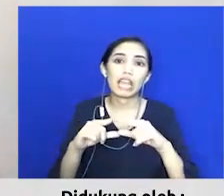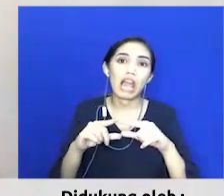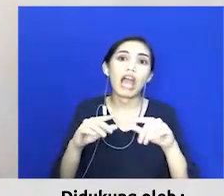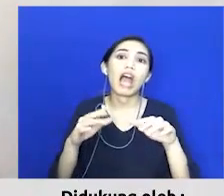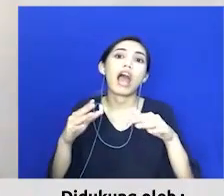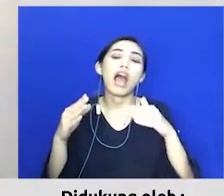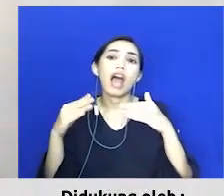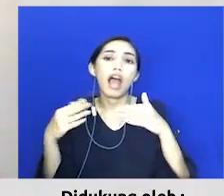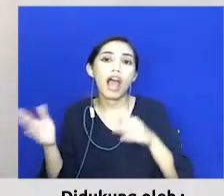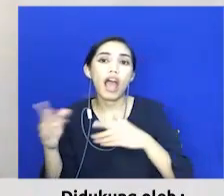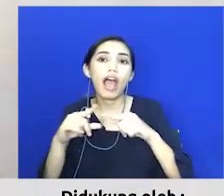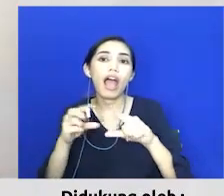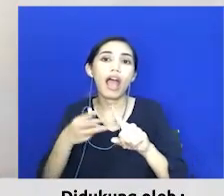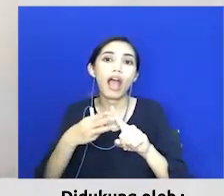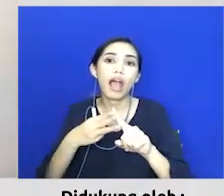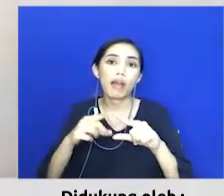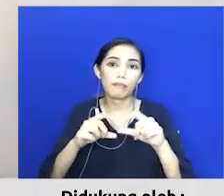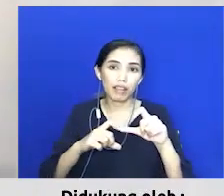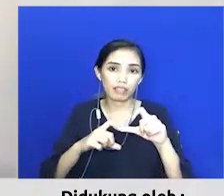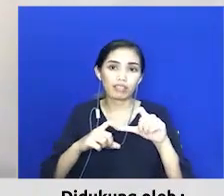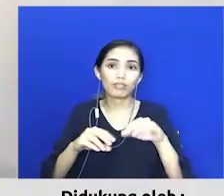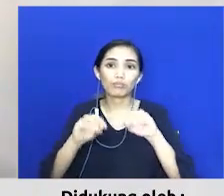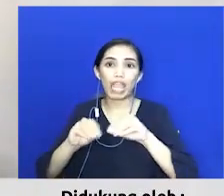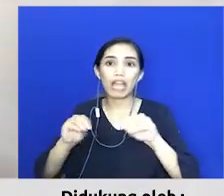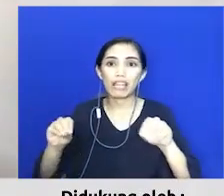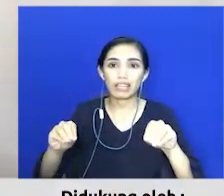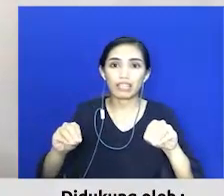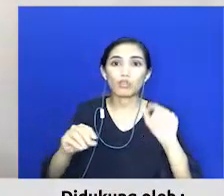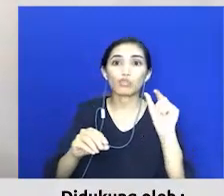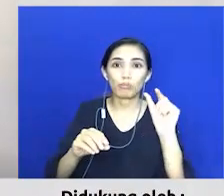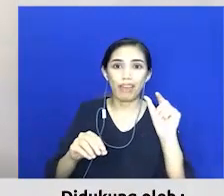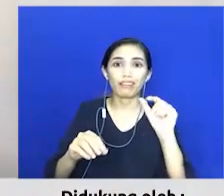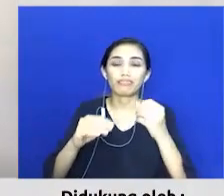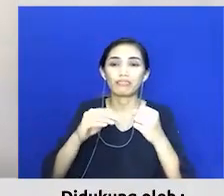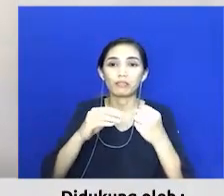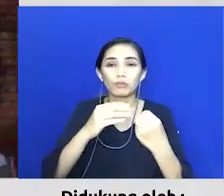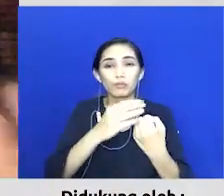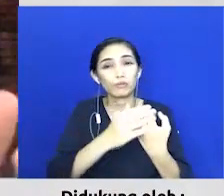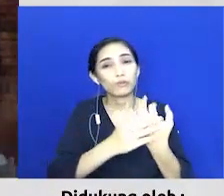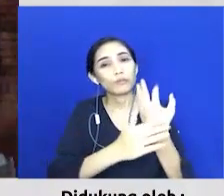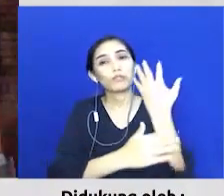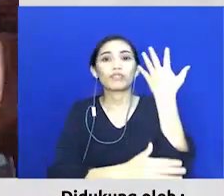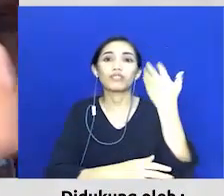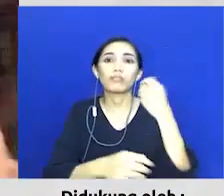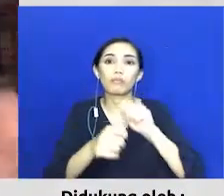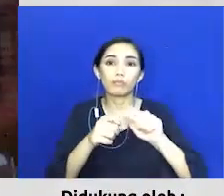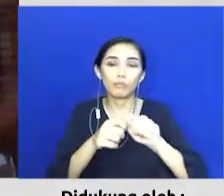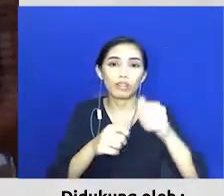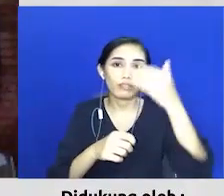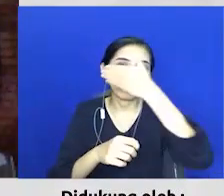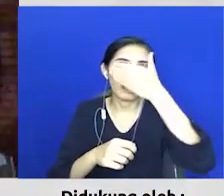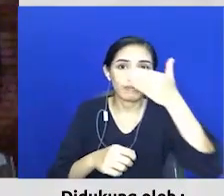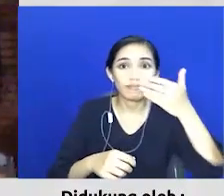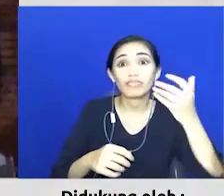saya paling kagumi sebenarnya Nya Abbas Aqub, yang juga adalah salah seorang murid. Tadinya dia adalah didikannya Pak Usmar, asistennya Pak